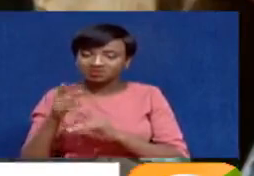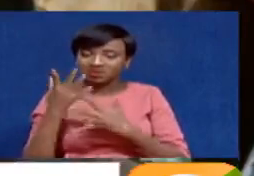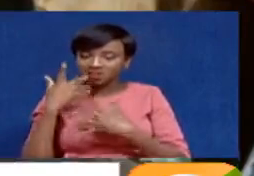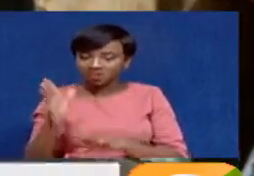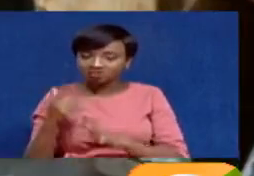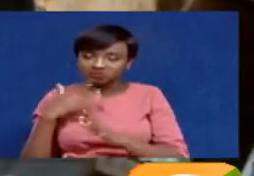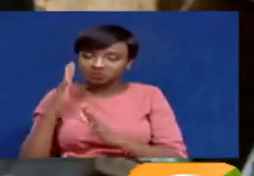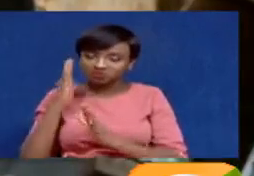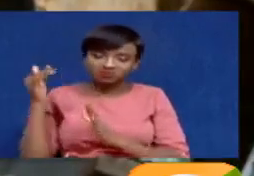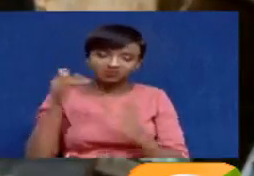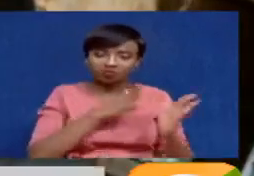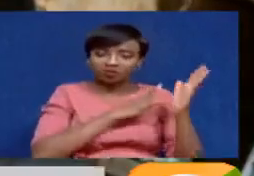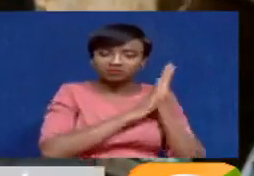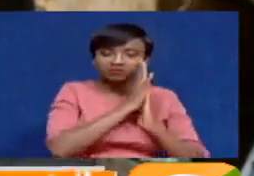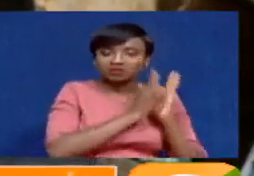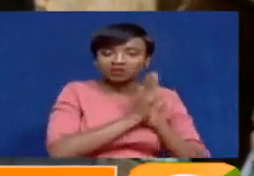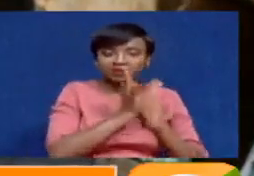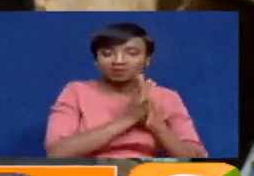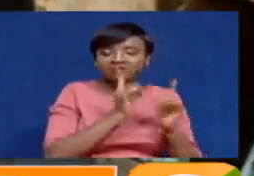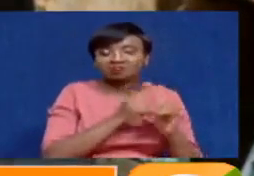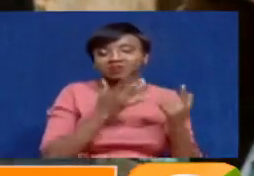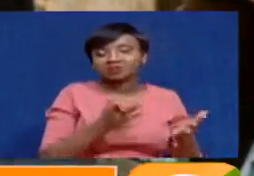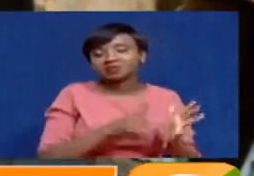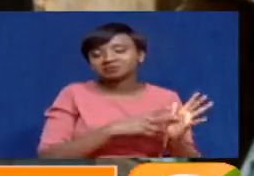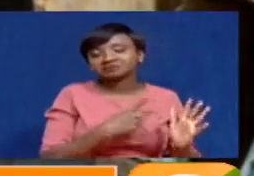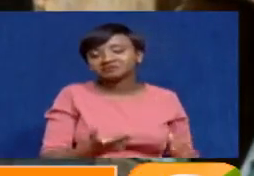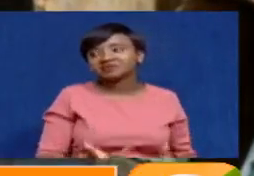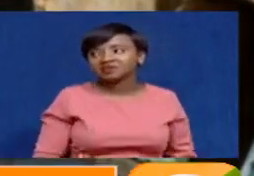reggae, sasa reggae ndio hiyo imepotea.